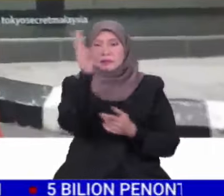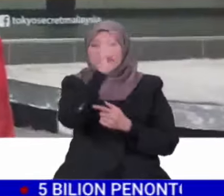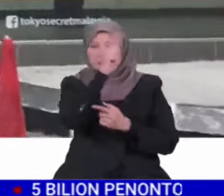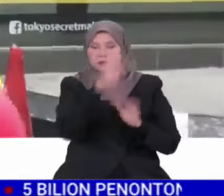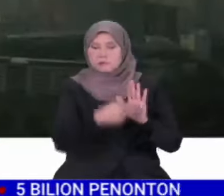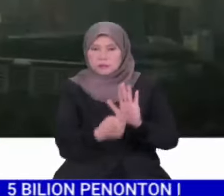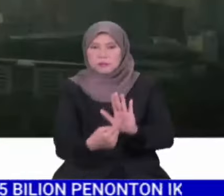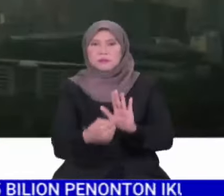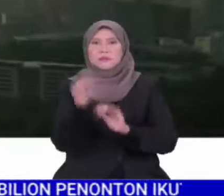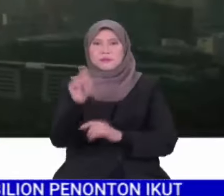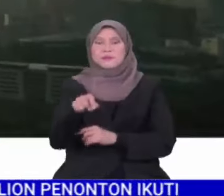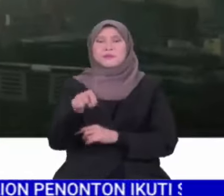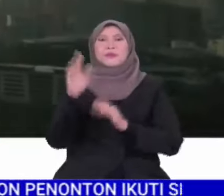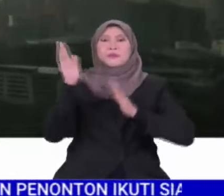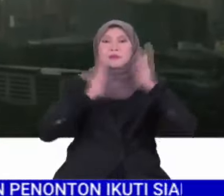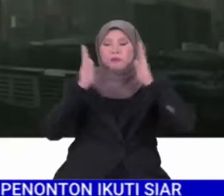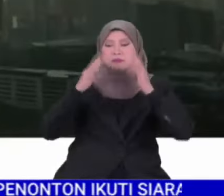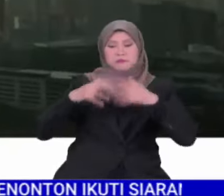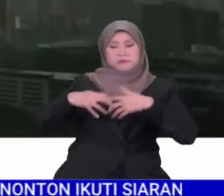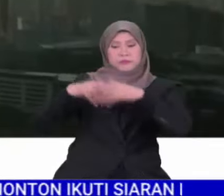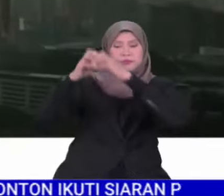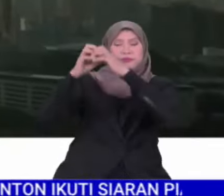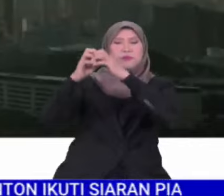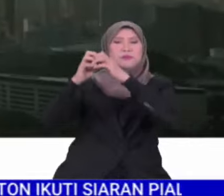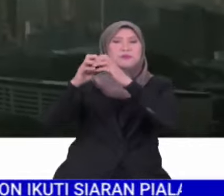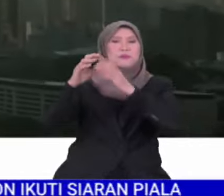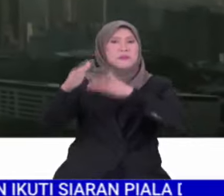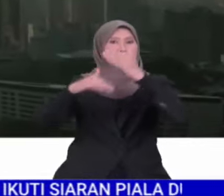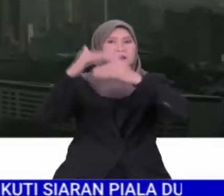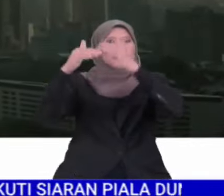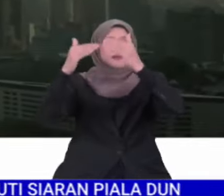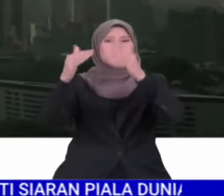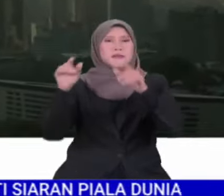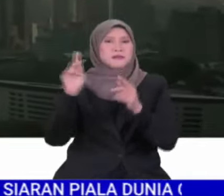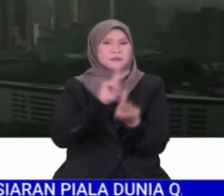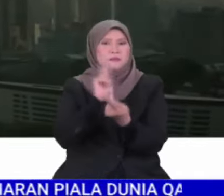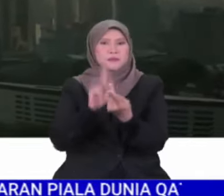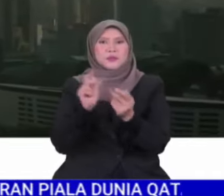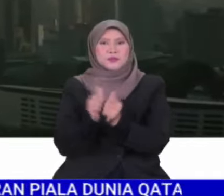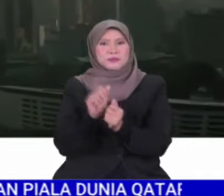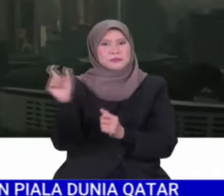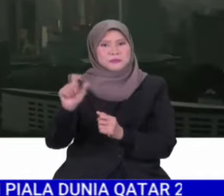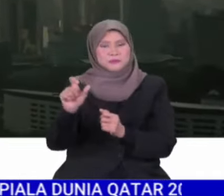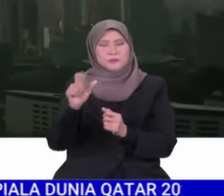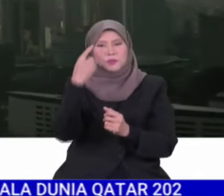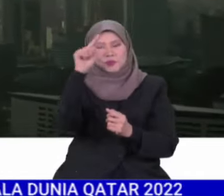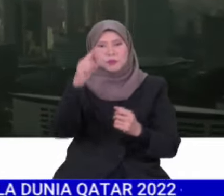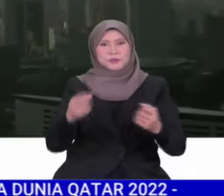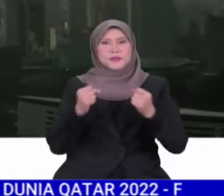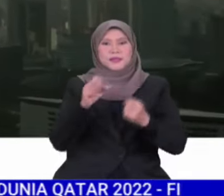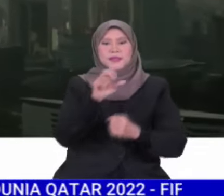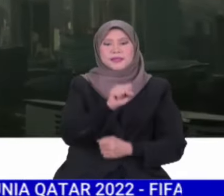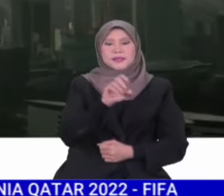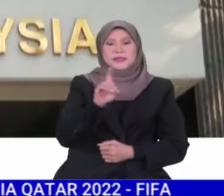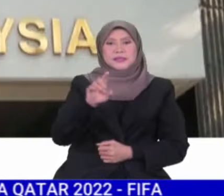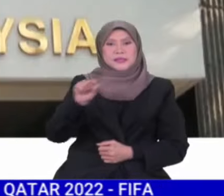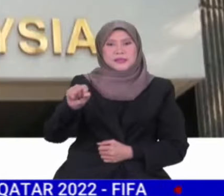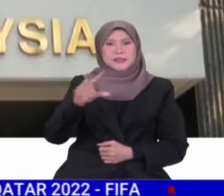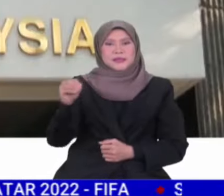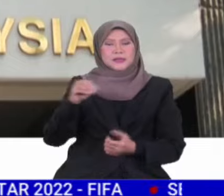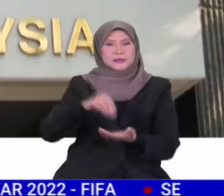kerajaan. Membangun Malaysia Madani juga dilihat selari dengan konsep Maqasid Syariah, Matlamat Pembangunan Mampan SDG dan